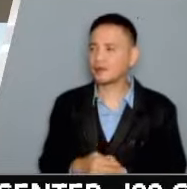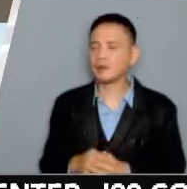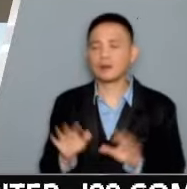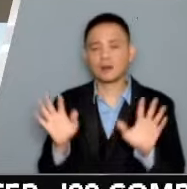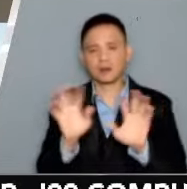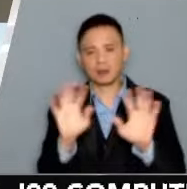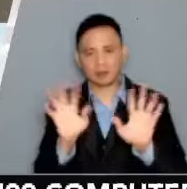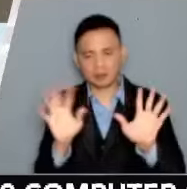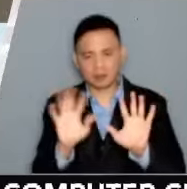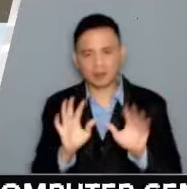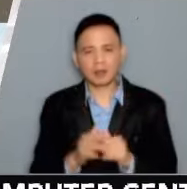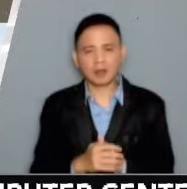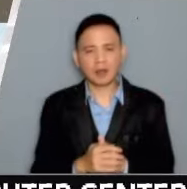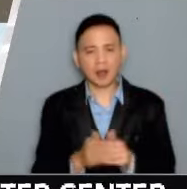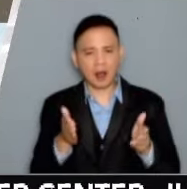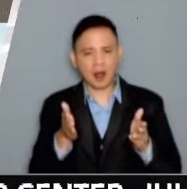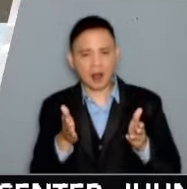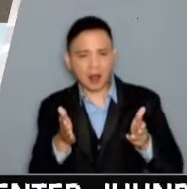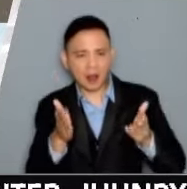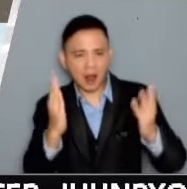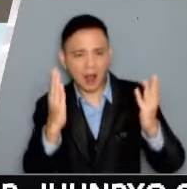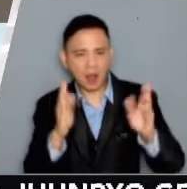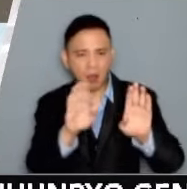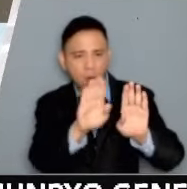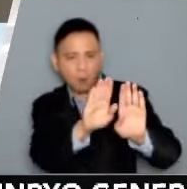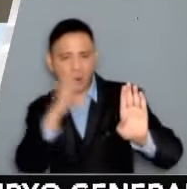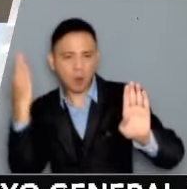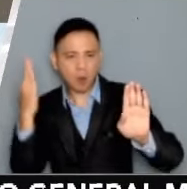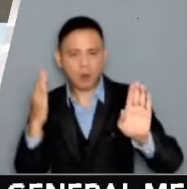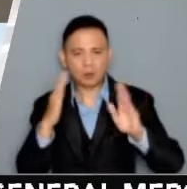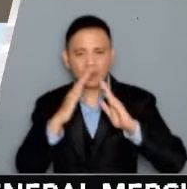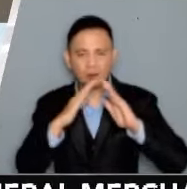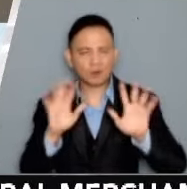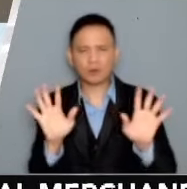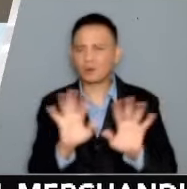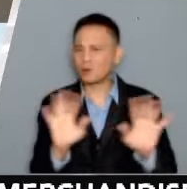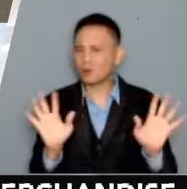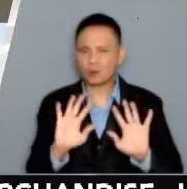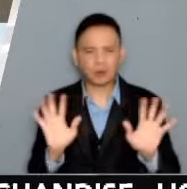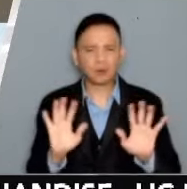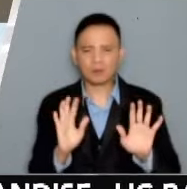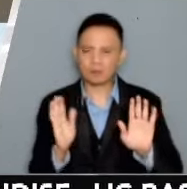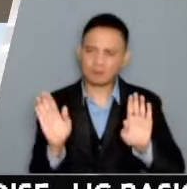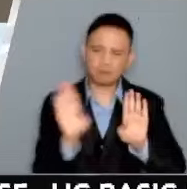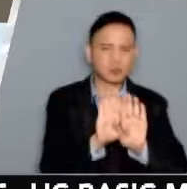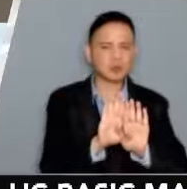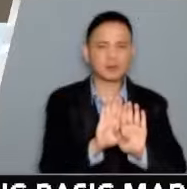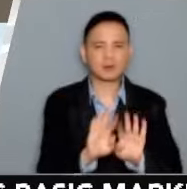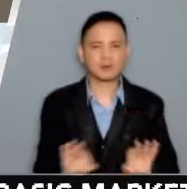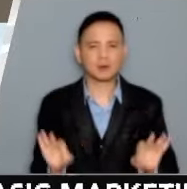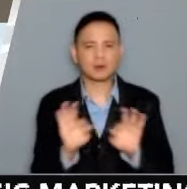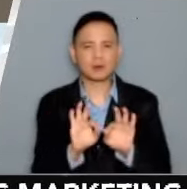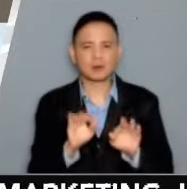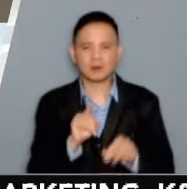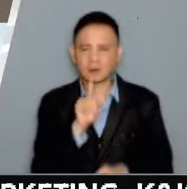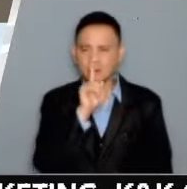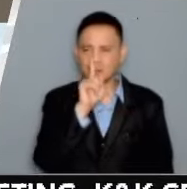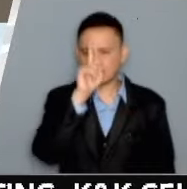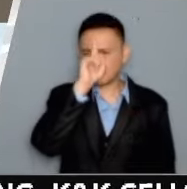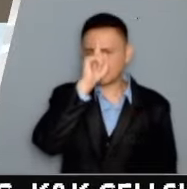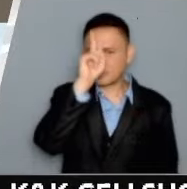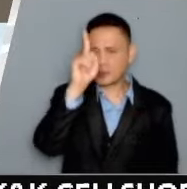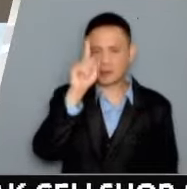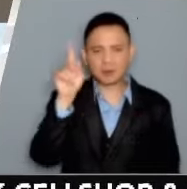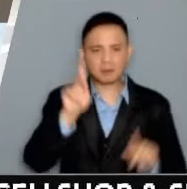nakasara lang I mean naka-open ung bahay namin ng ganun lang naiinis ako na ganun ganun na kagrabe ung mga tao ngayon